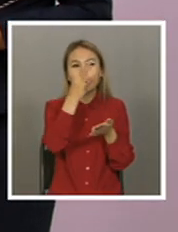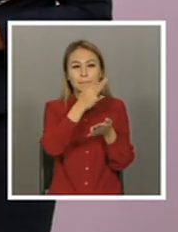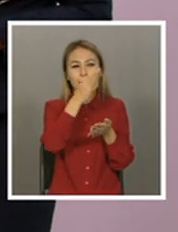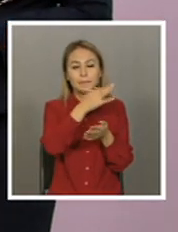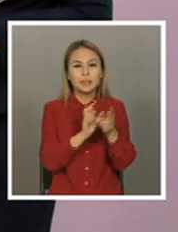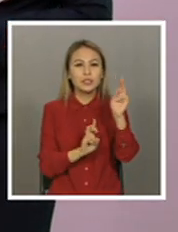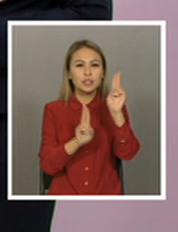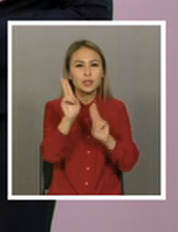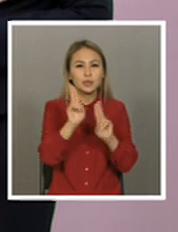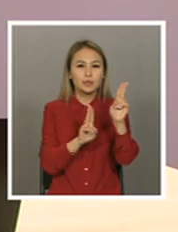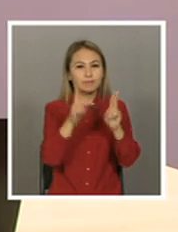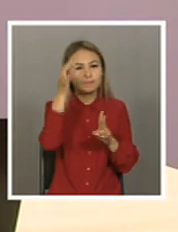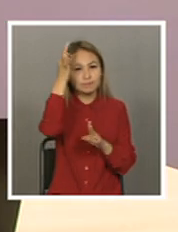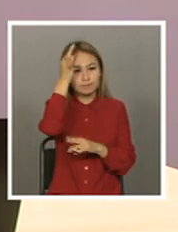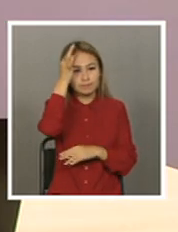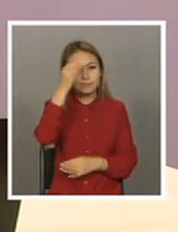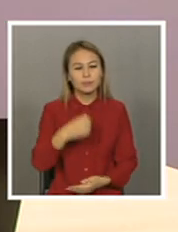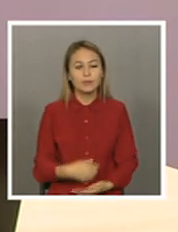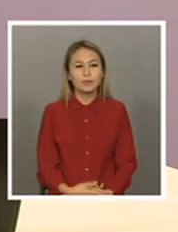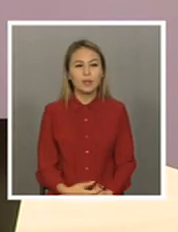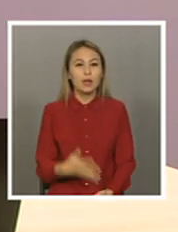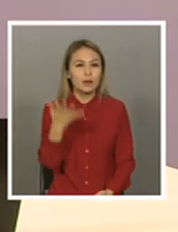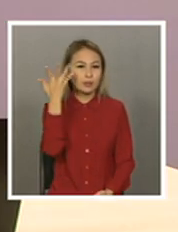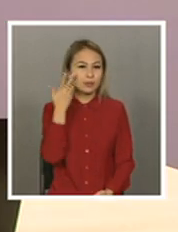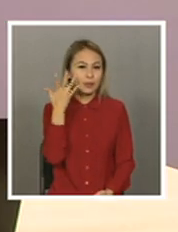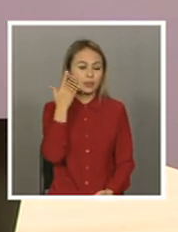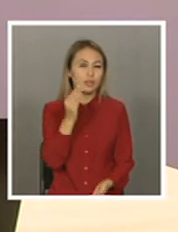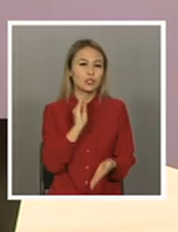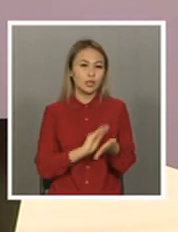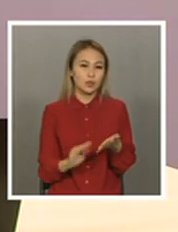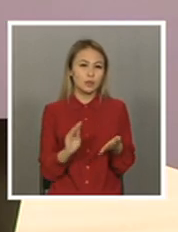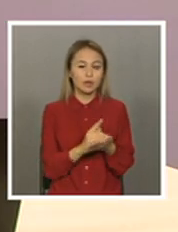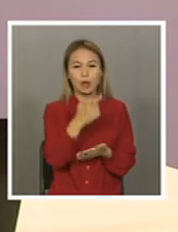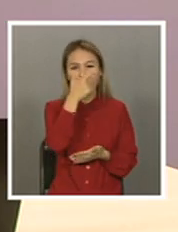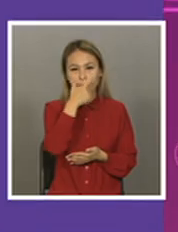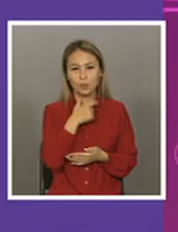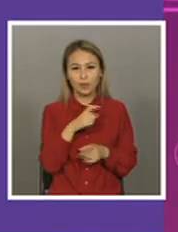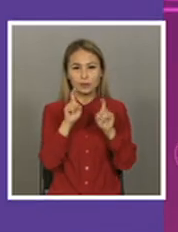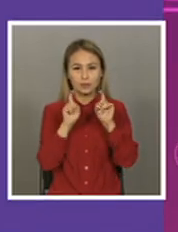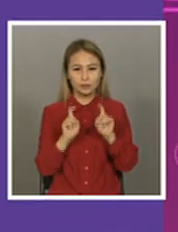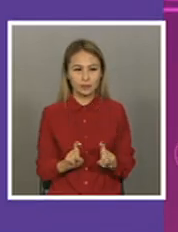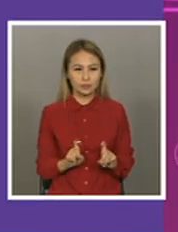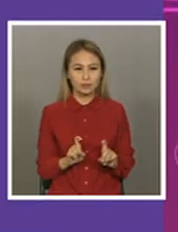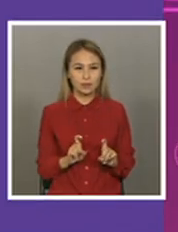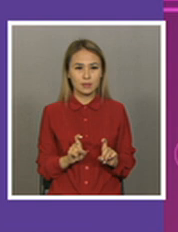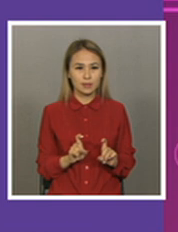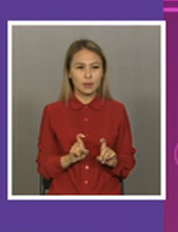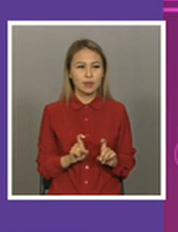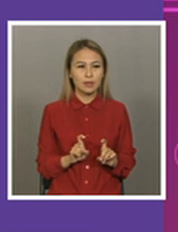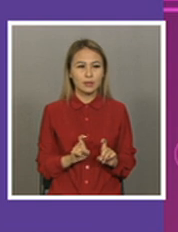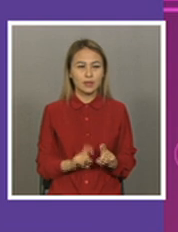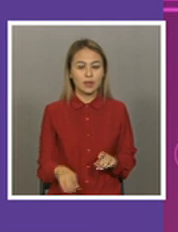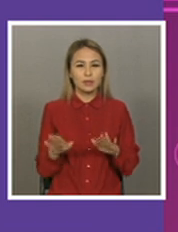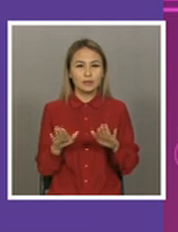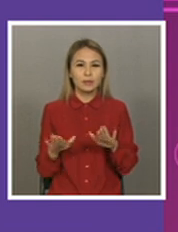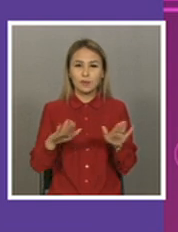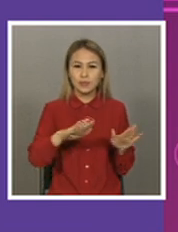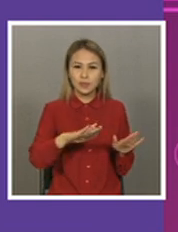ережесін еске түсірейік. Жазу жазғанда түзу отырыңдар. Дәптерді көлбеу